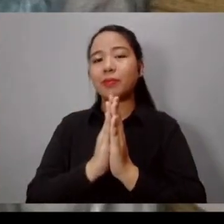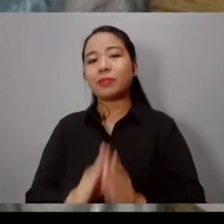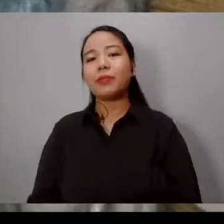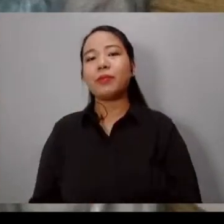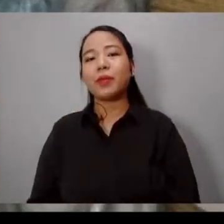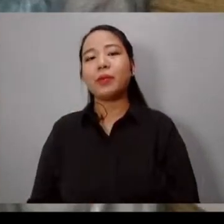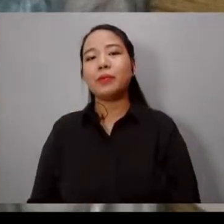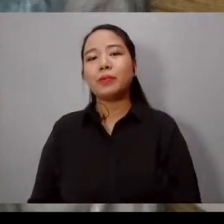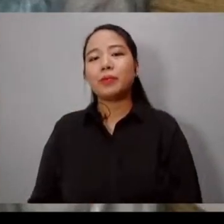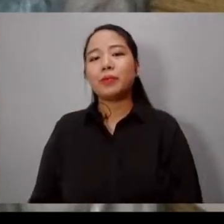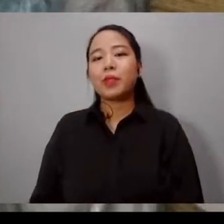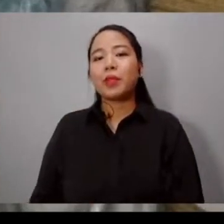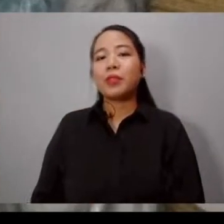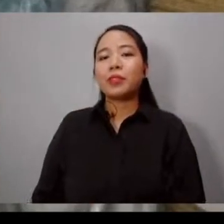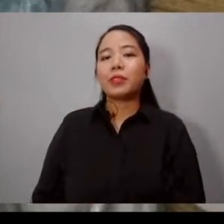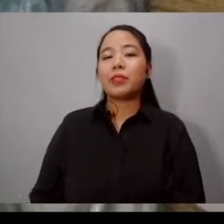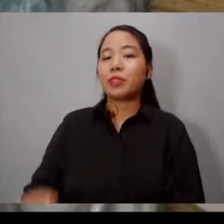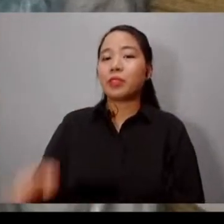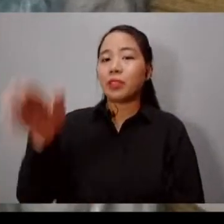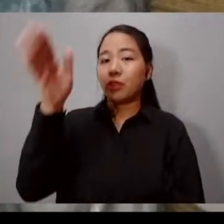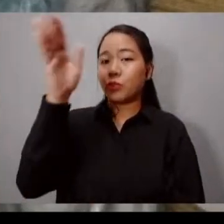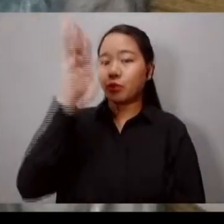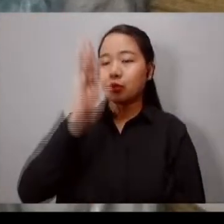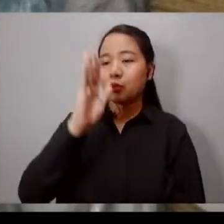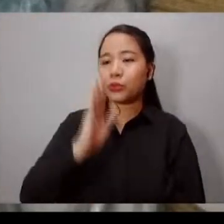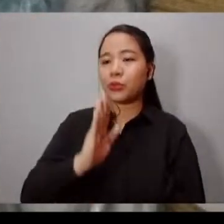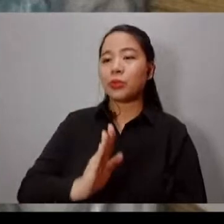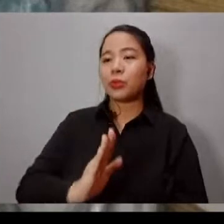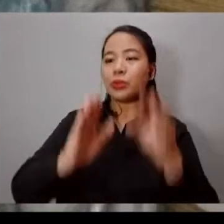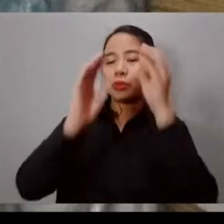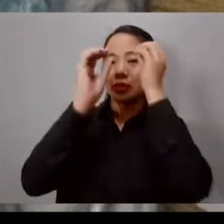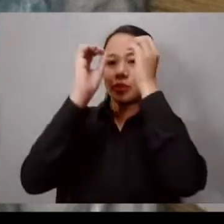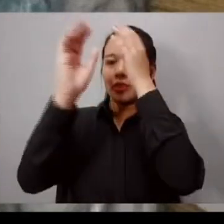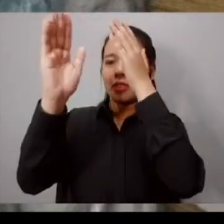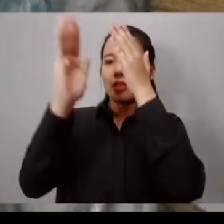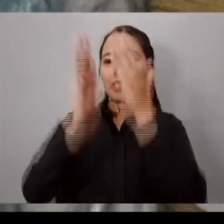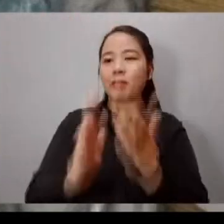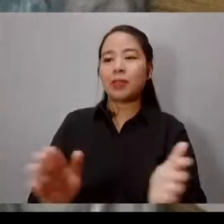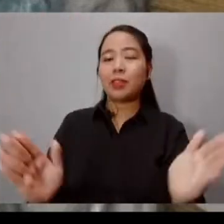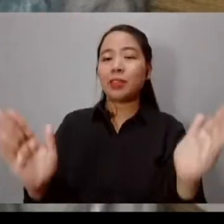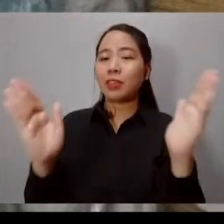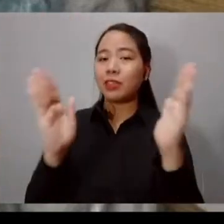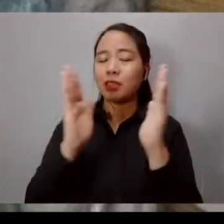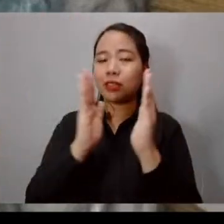amen. Ang Diyos Ama,